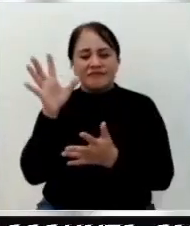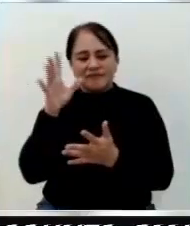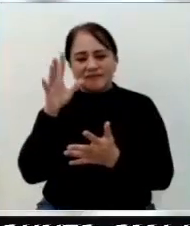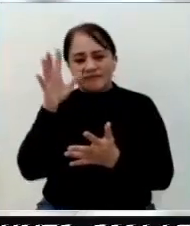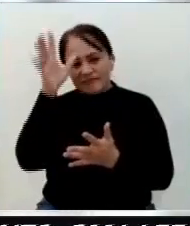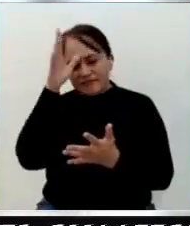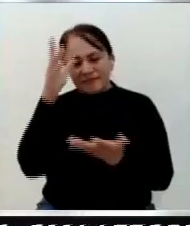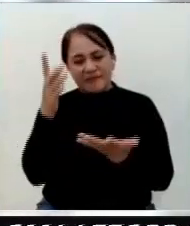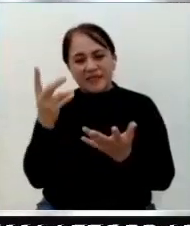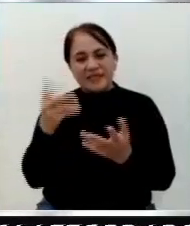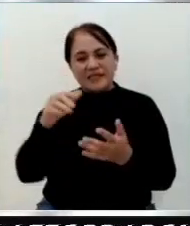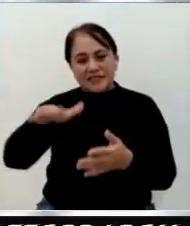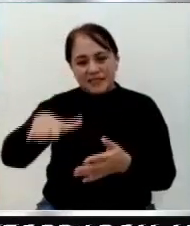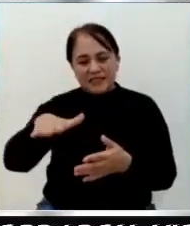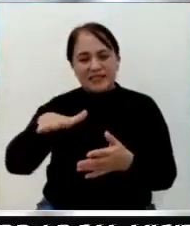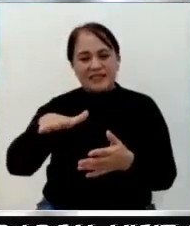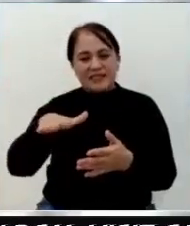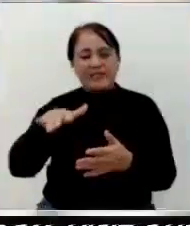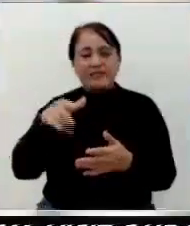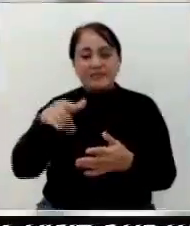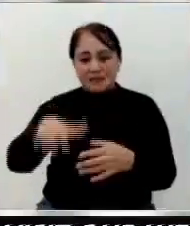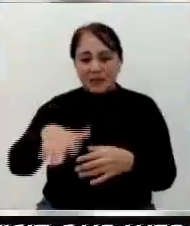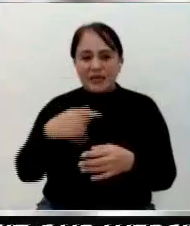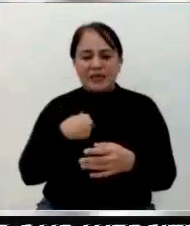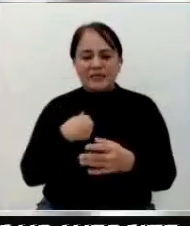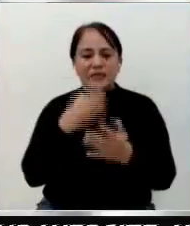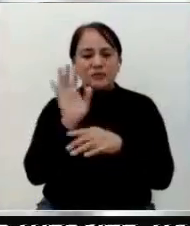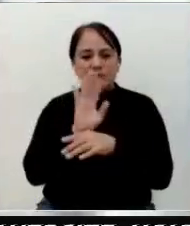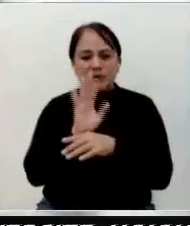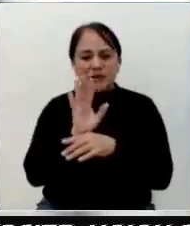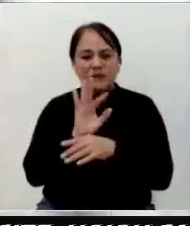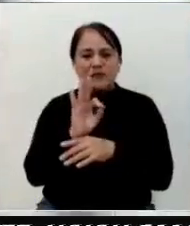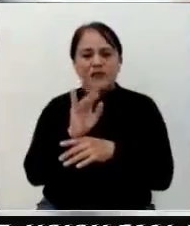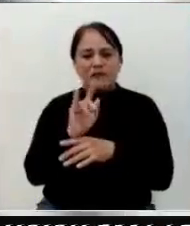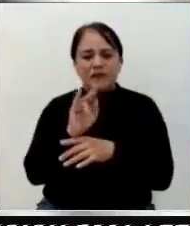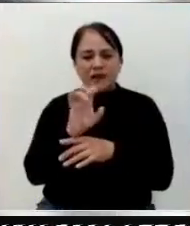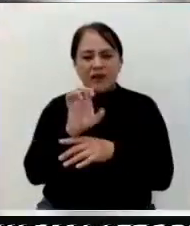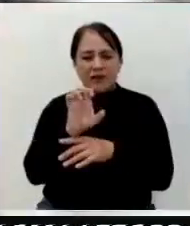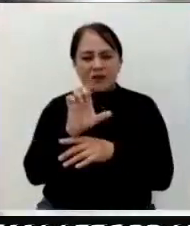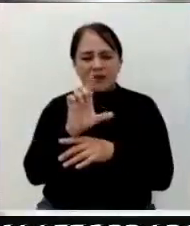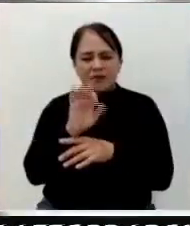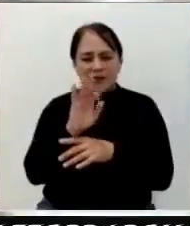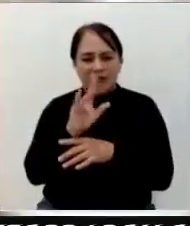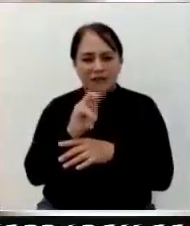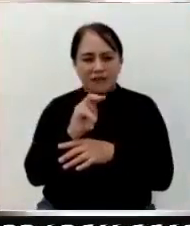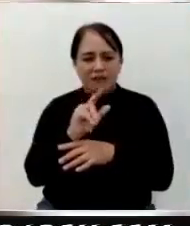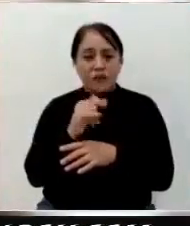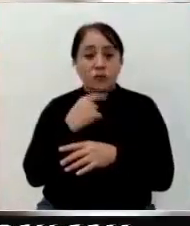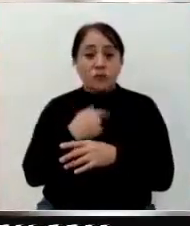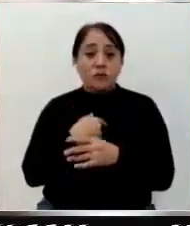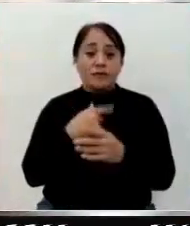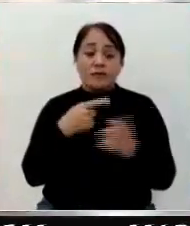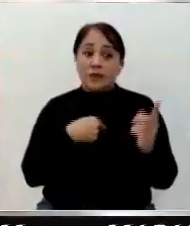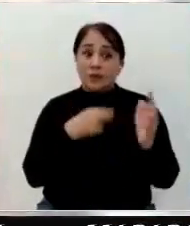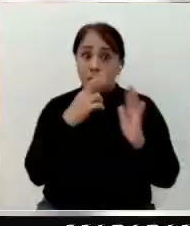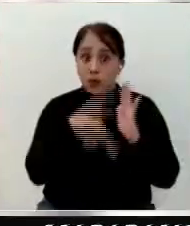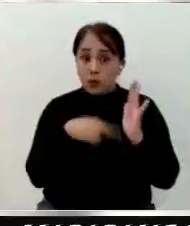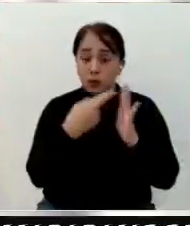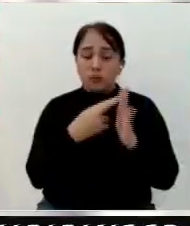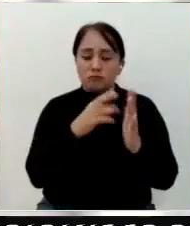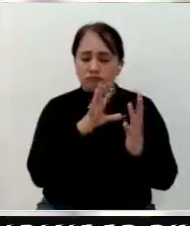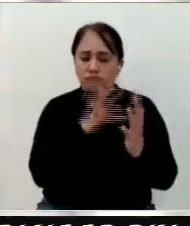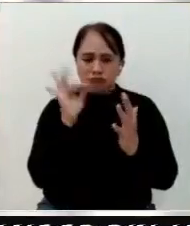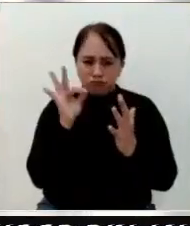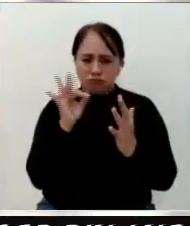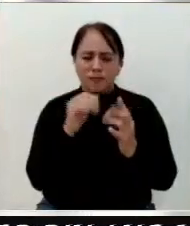Mel sa pelikulang Firefly kilalang mapili si Alex sa mga ginagampan ng karakter pero Bukod sa reunion project